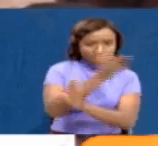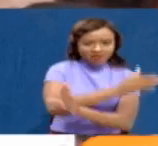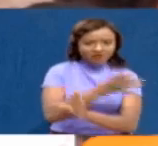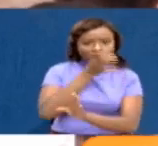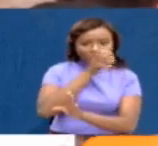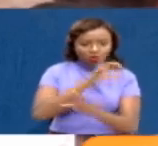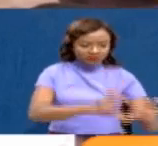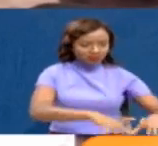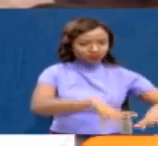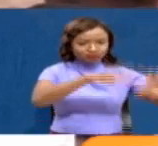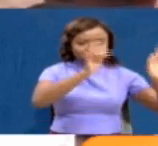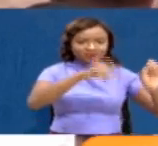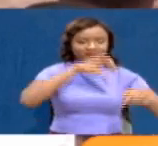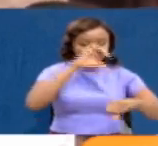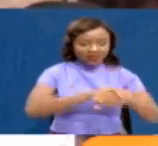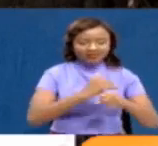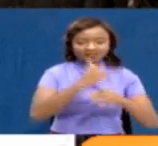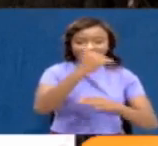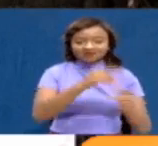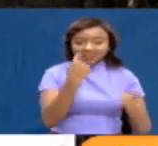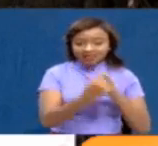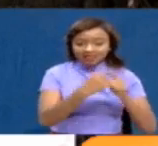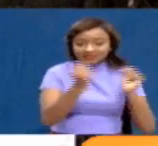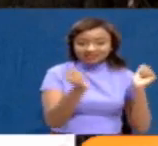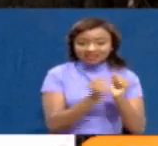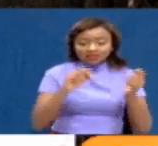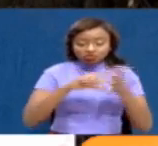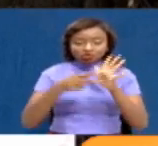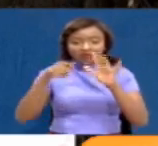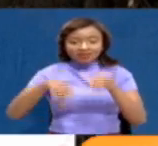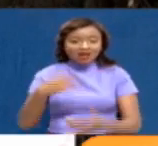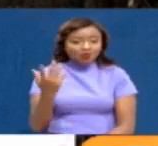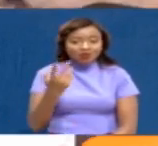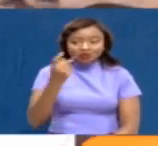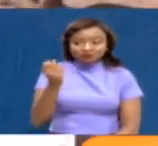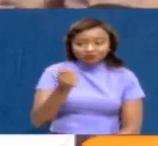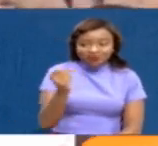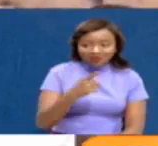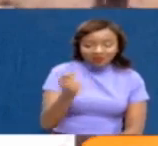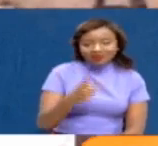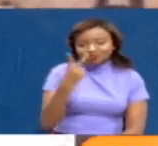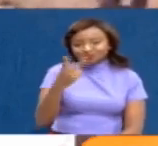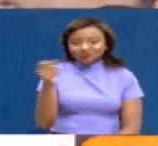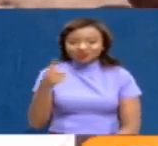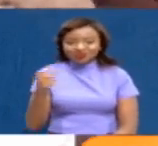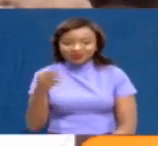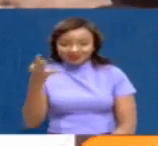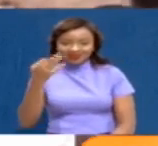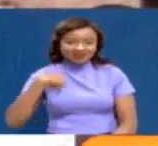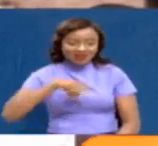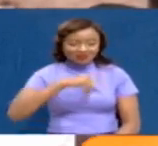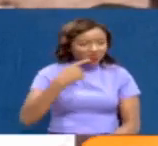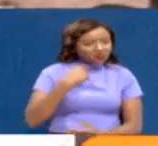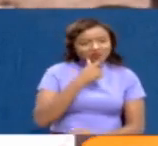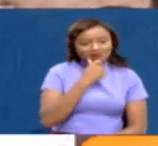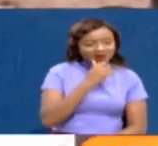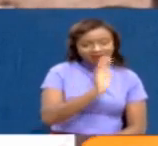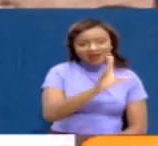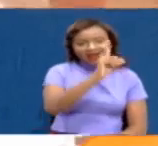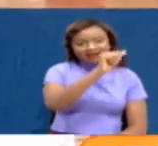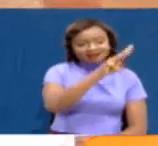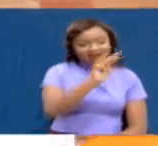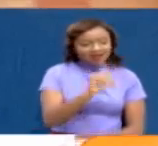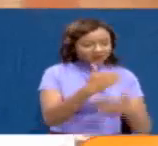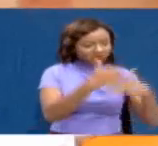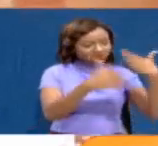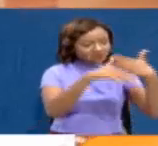maji natufikianga after 10 years. Saa hii ni miezi miwili mitatu. Hizo dam sijui siku hizi zimejengwa vipi na zinaenda